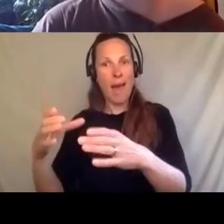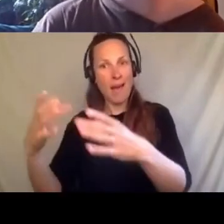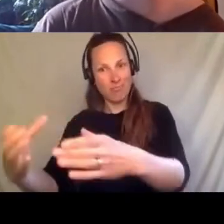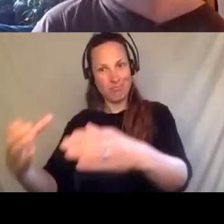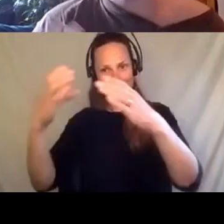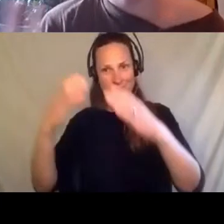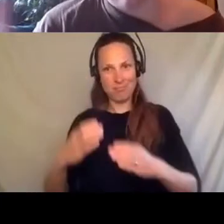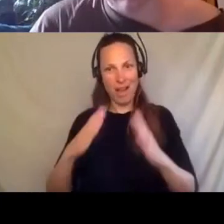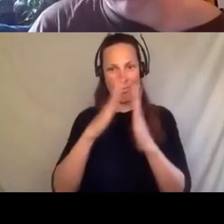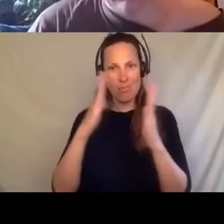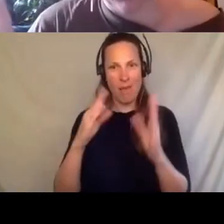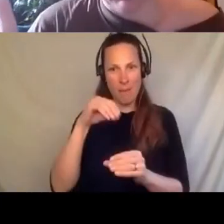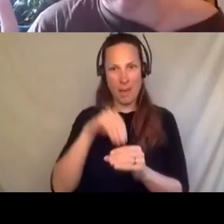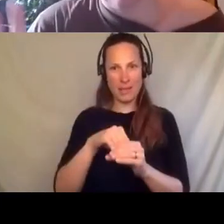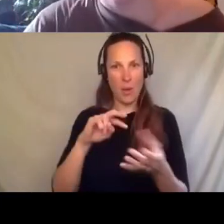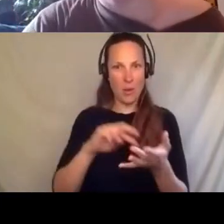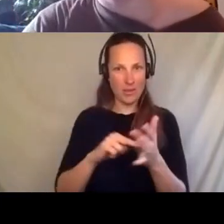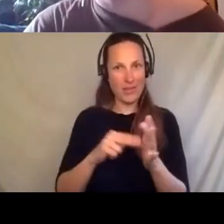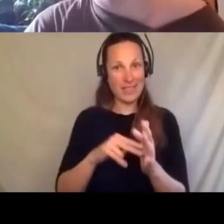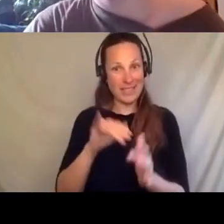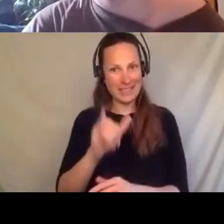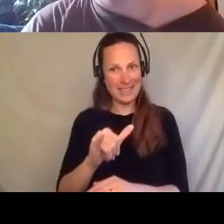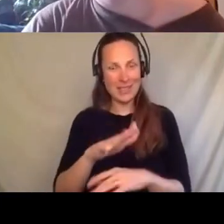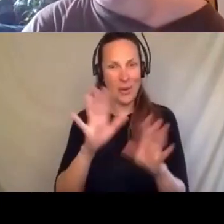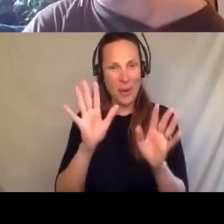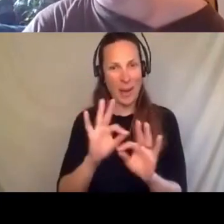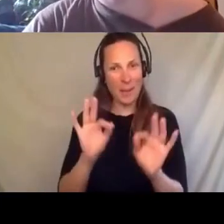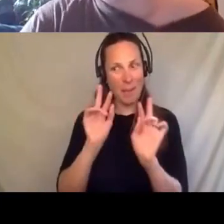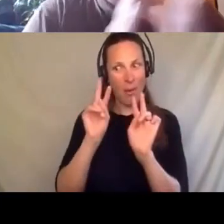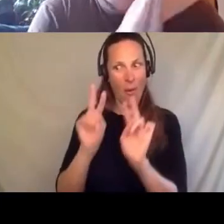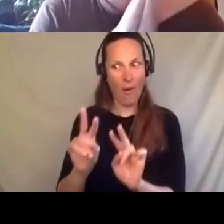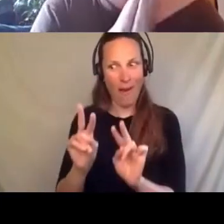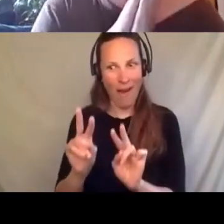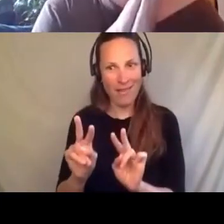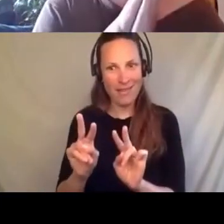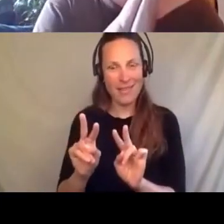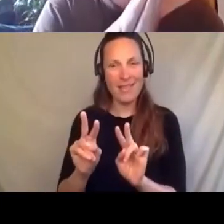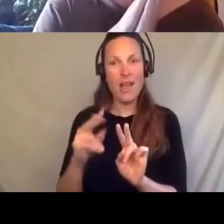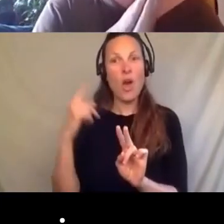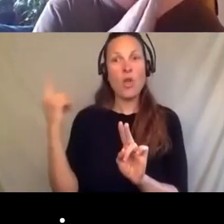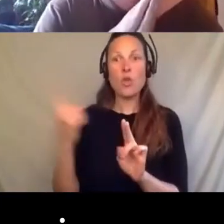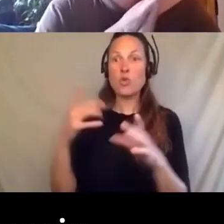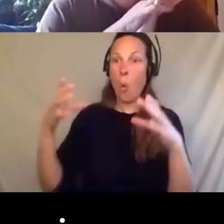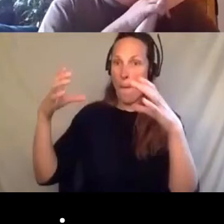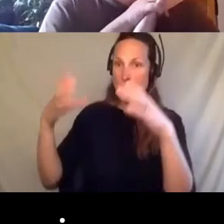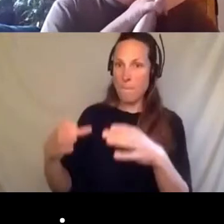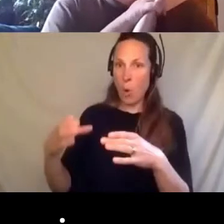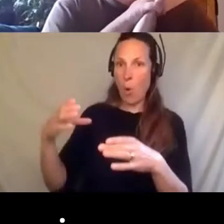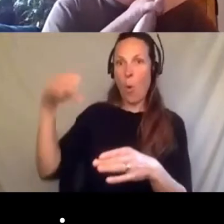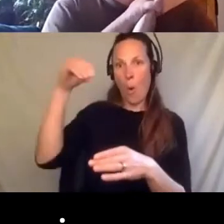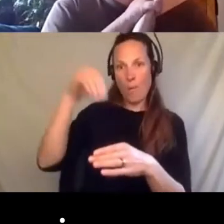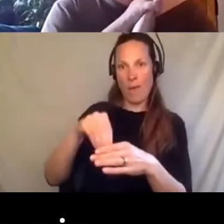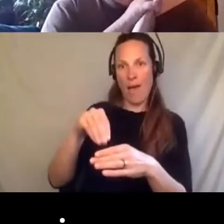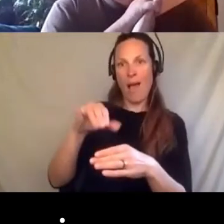Alors, voilà votre avertissement de mettre votre romarin en pot parce que